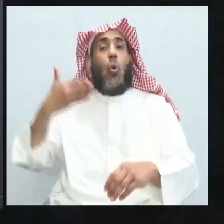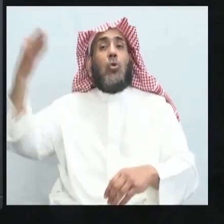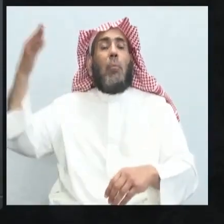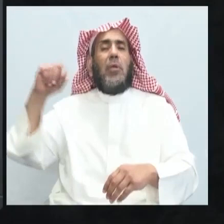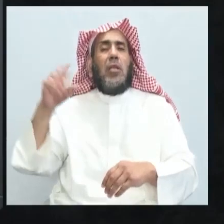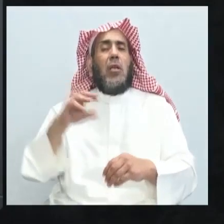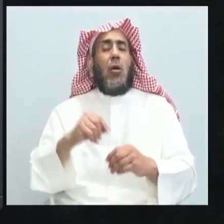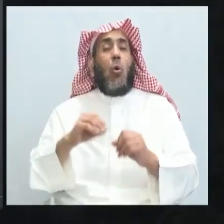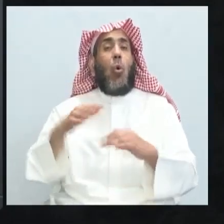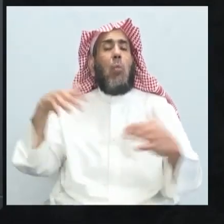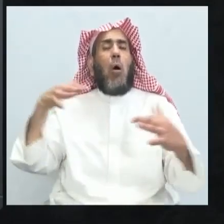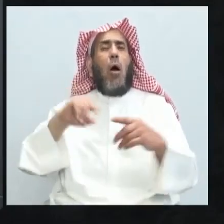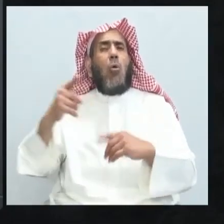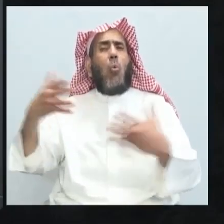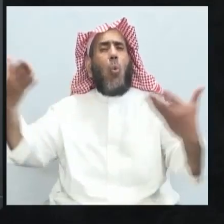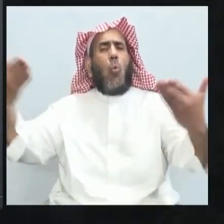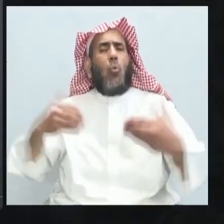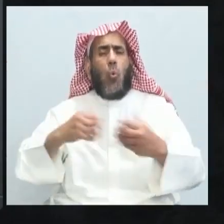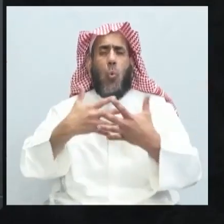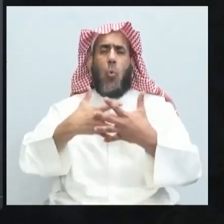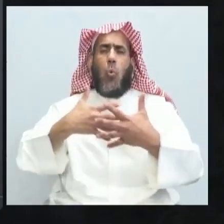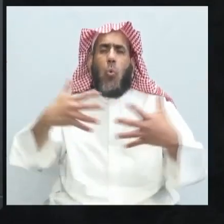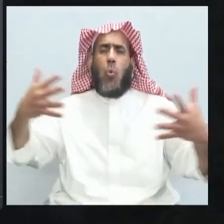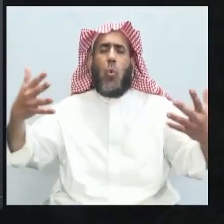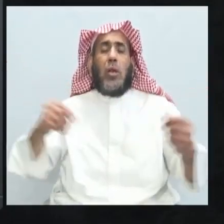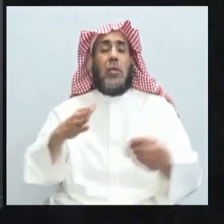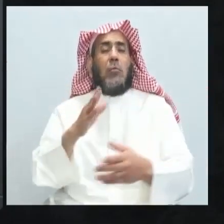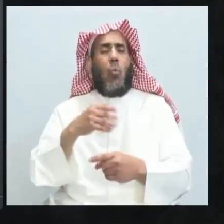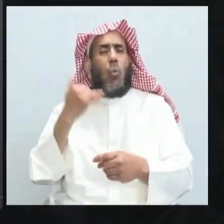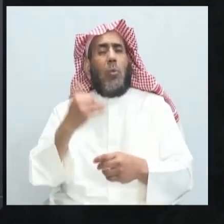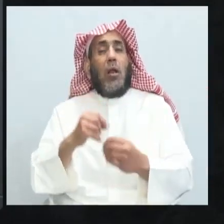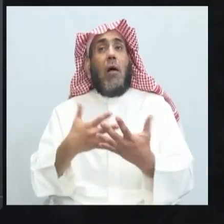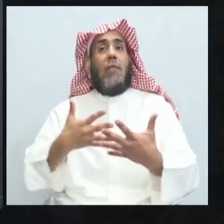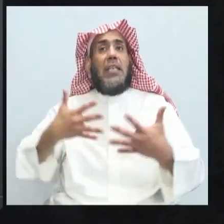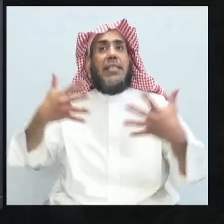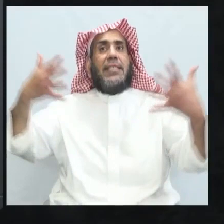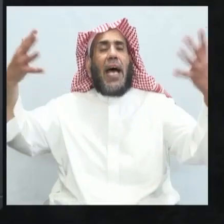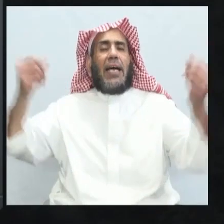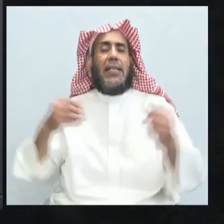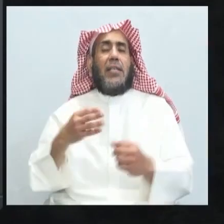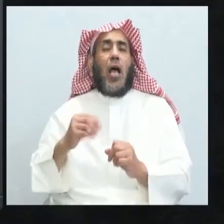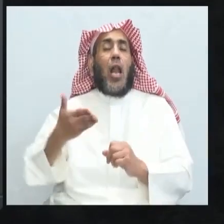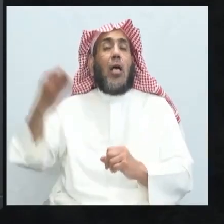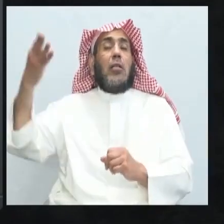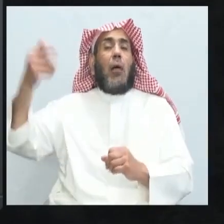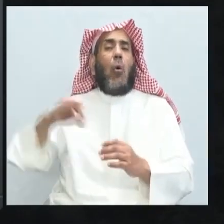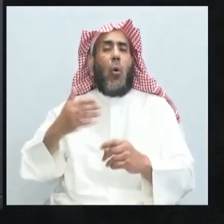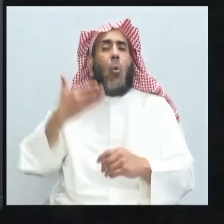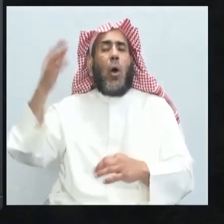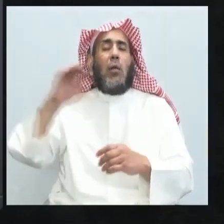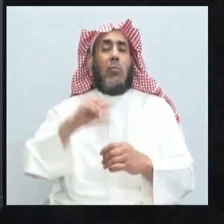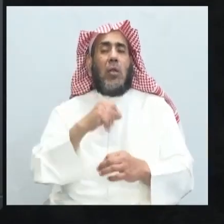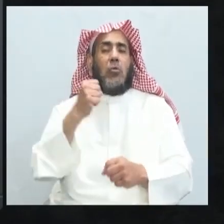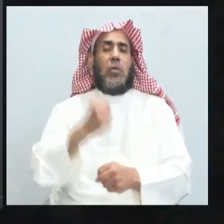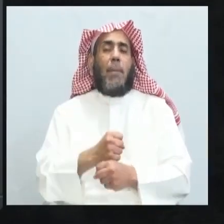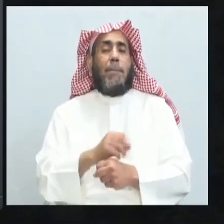وخطب المعارك وخطب الوفود كيف انها كانت كثيره لان هي دعت الى ذلك فلذلك ازدهرت الخطابه ونمت وعرفنا ايضا خطبه النبي عليه الصلاه